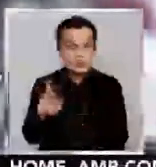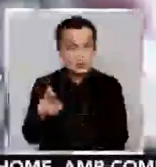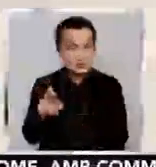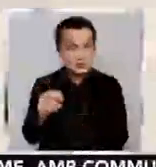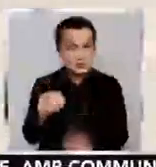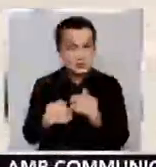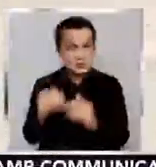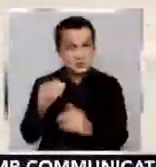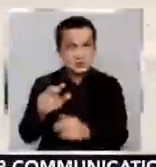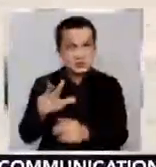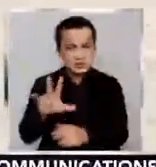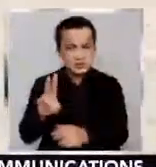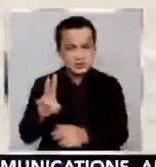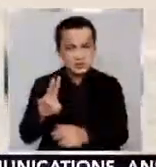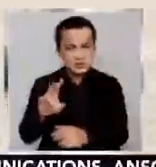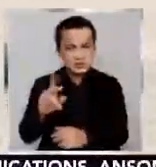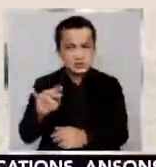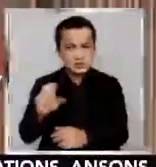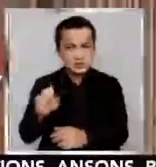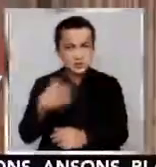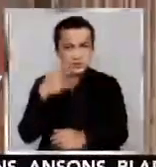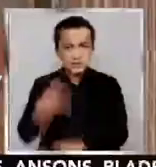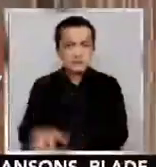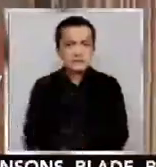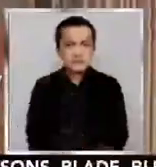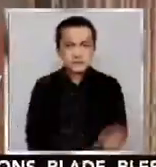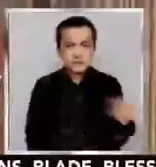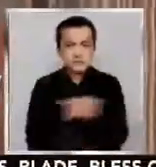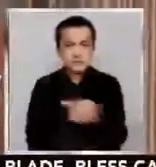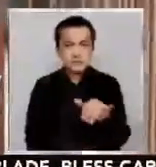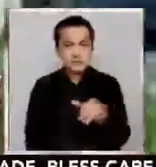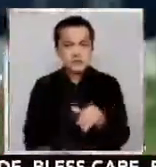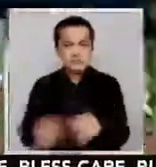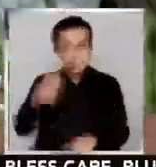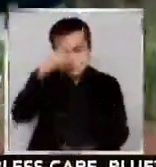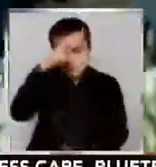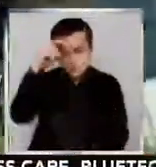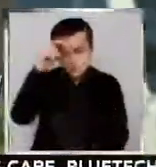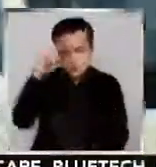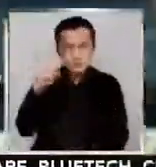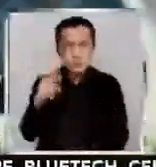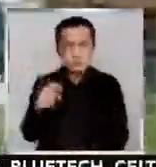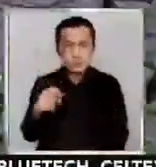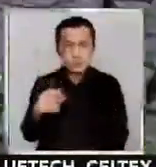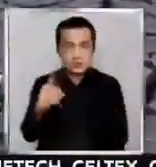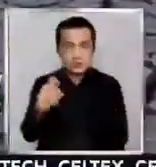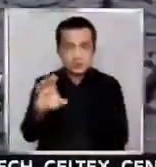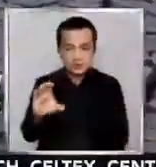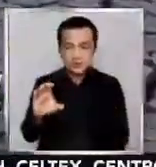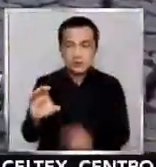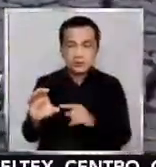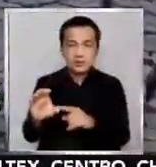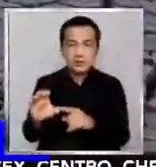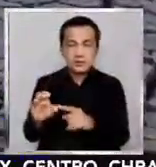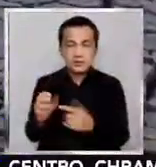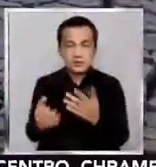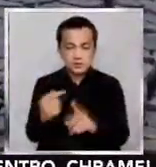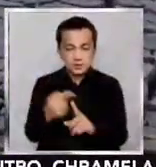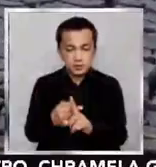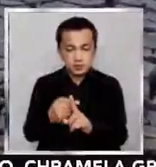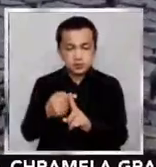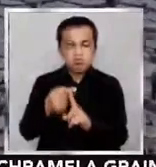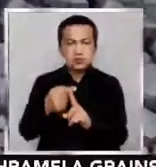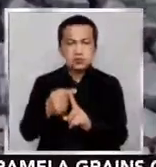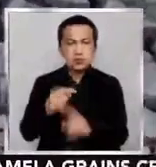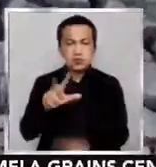37 degrees Celsius na init, pareho noong tag-init. At pagdating ng Disyembre, posibleng umabot sa